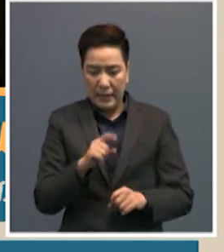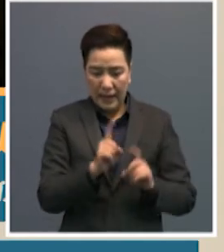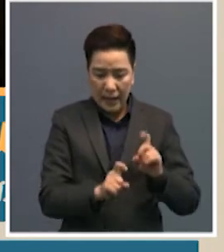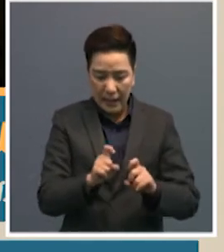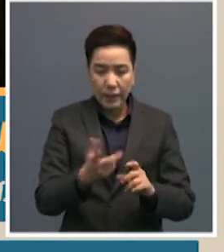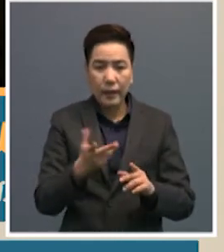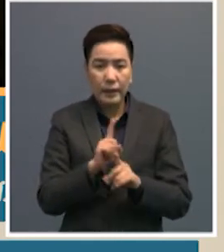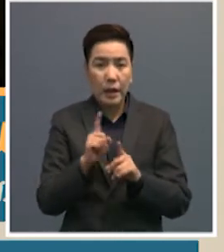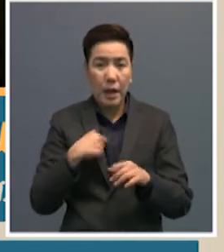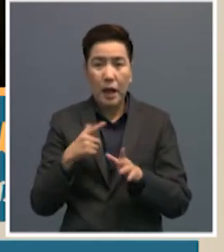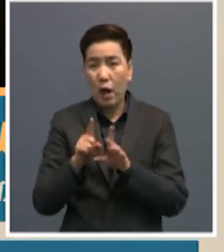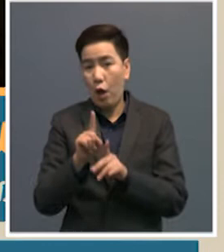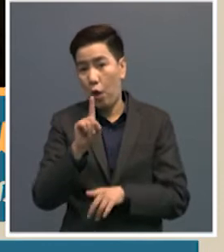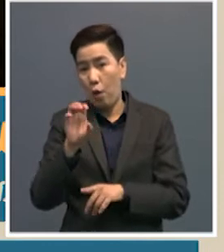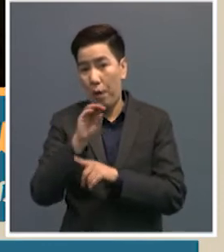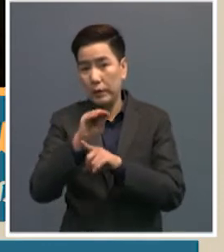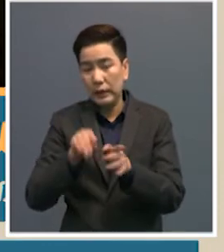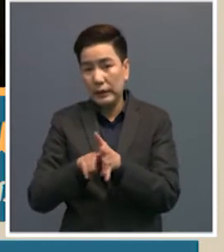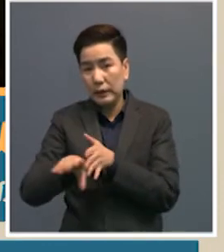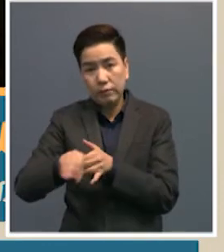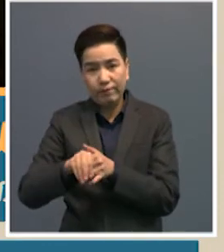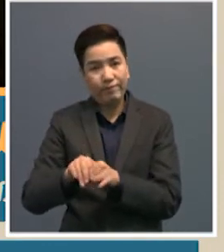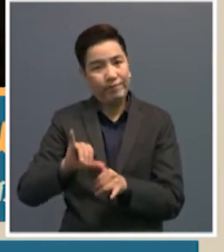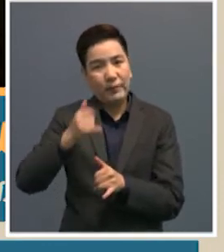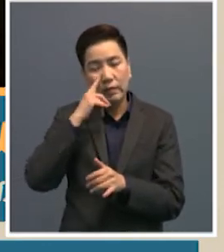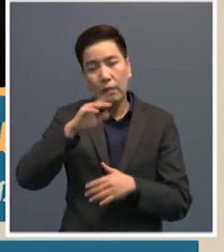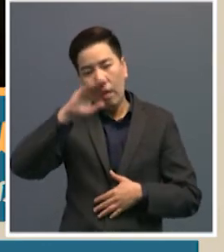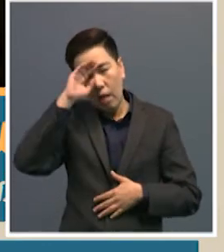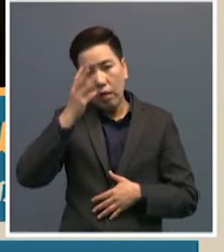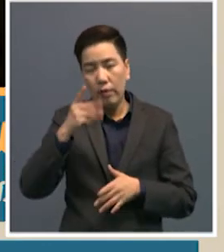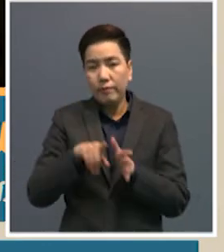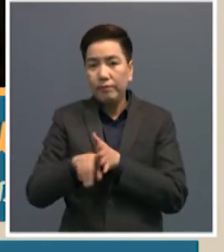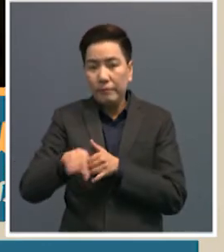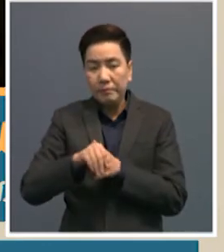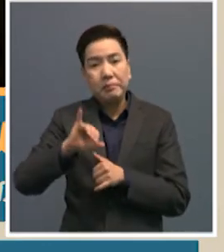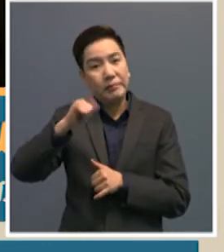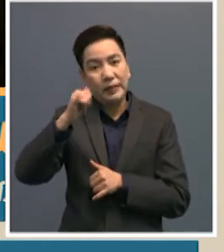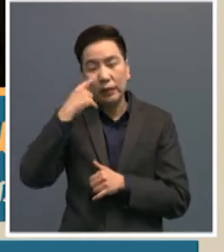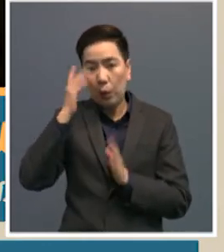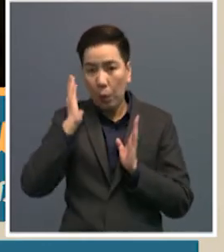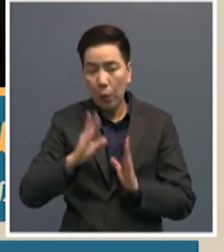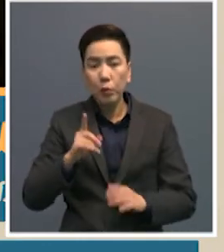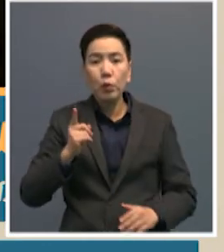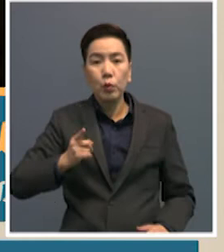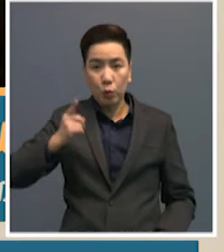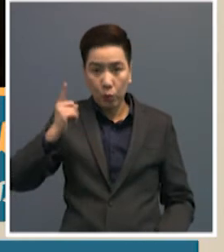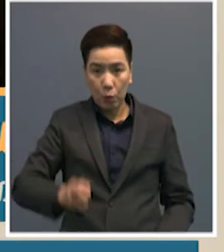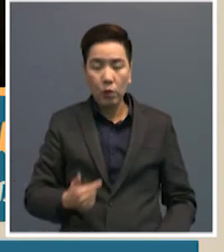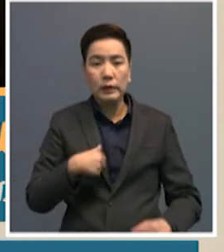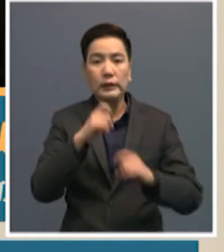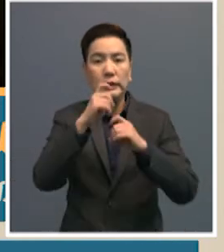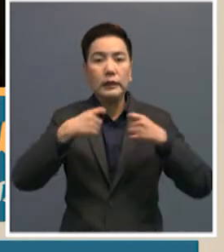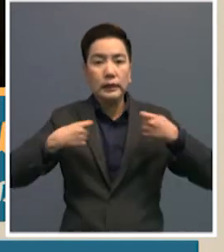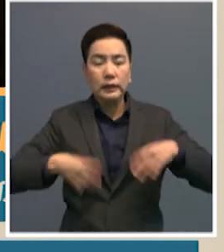ฉันไม่ได้ต้องการร้อยเปอร์เซ็นต์กำหนดการติดเชื้อมีอาการเล็กน้อยหรือไม่แสดงอากาศทุกคนจึงยังคงมีความ